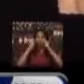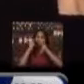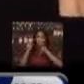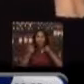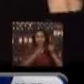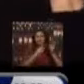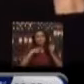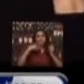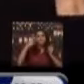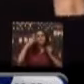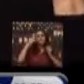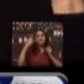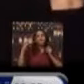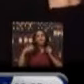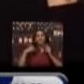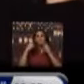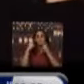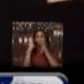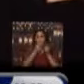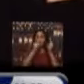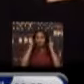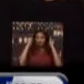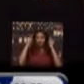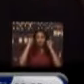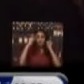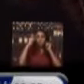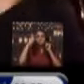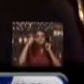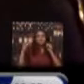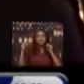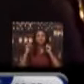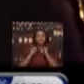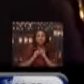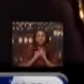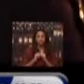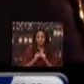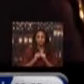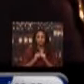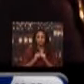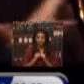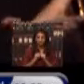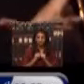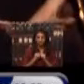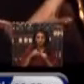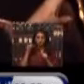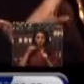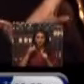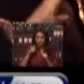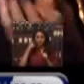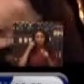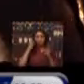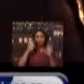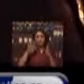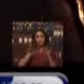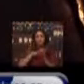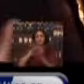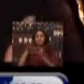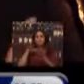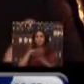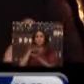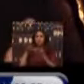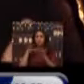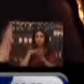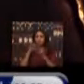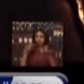وشايفاه وممارساه. وبعدين ما اعرفش ايه اللي حصل،